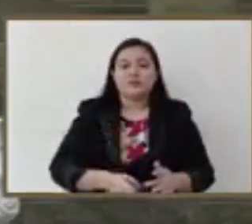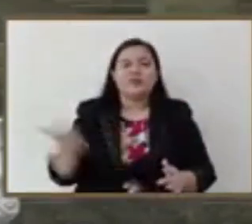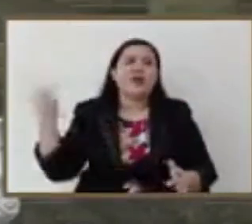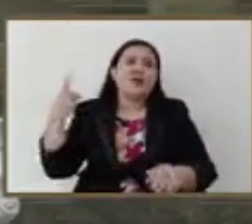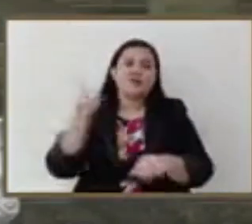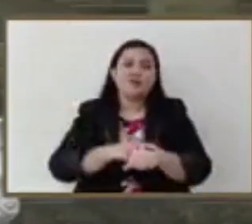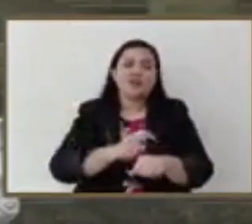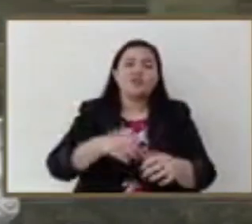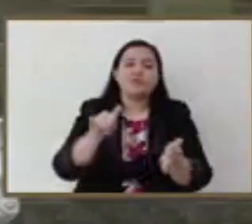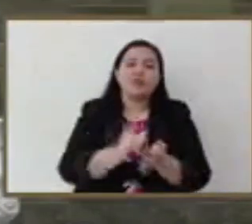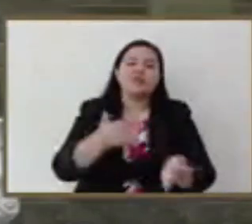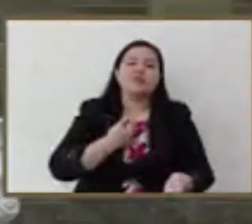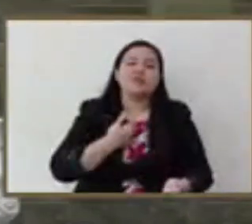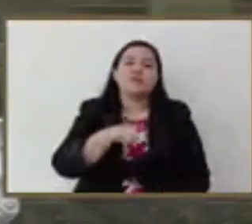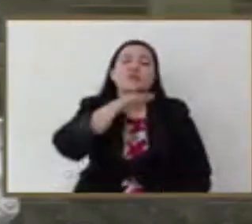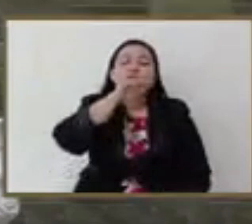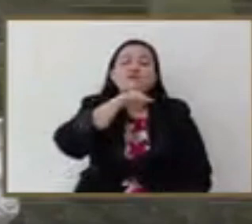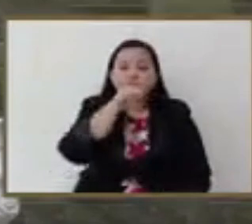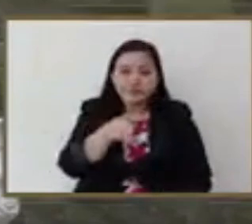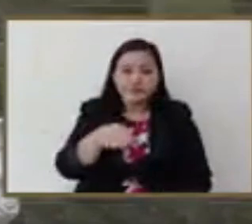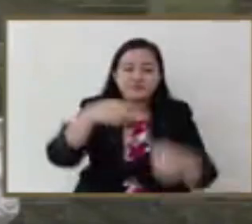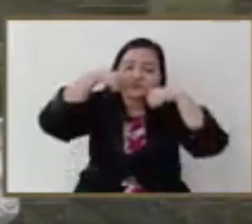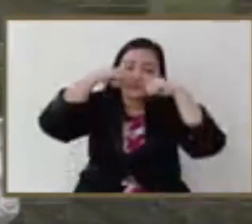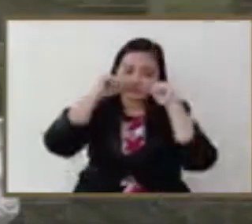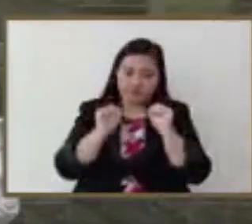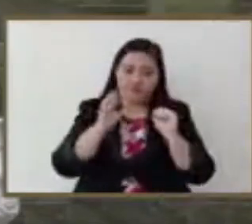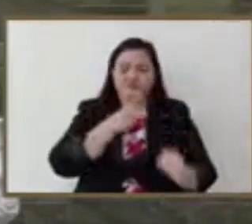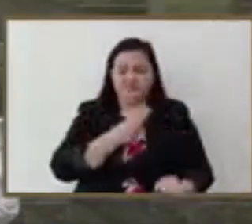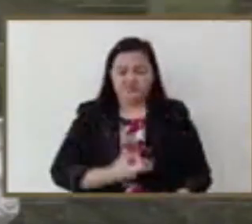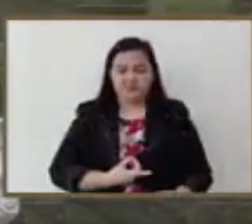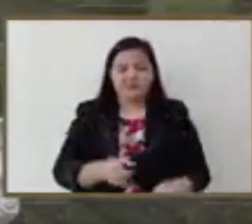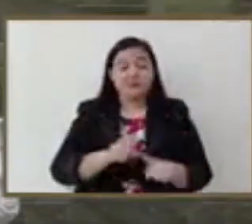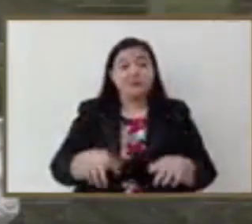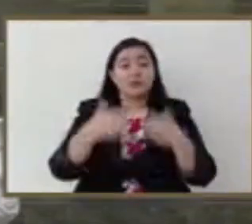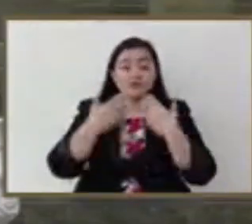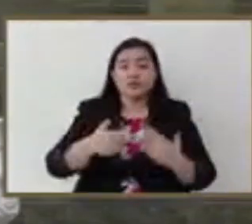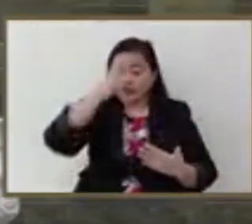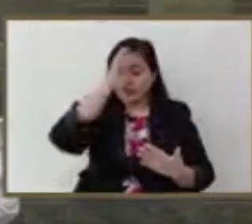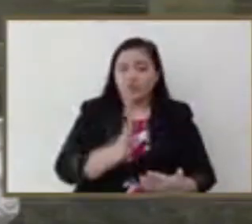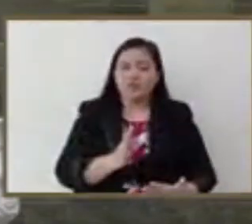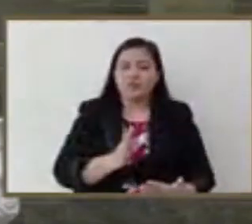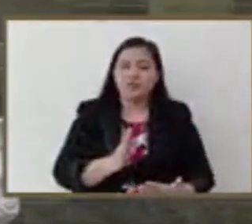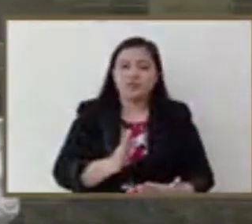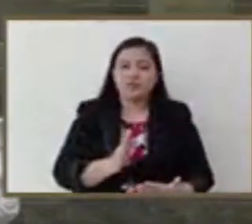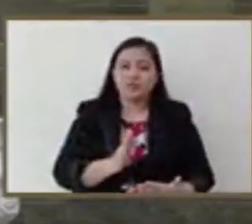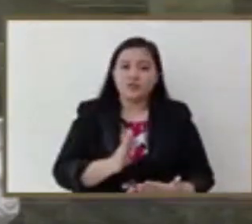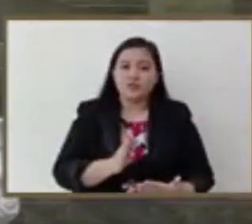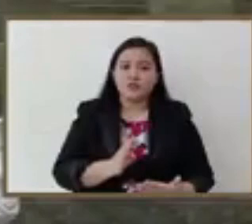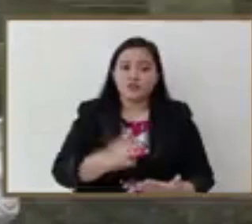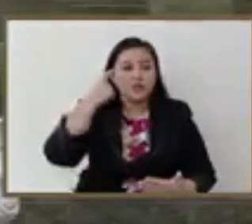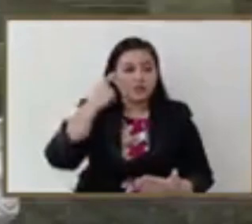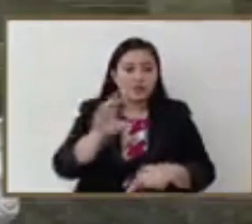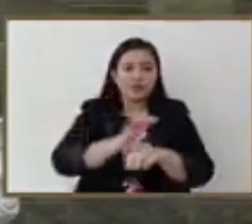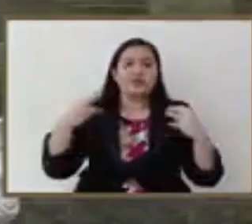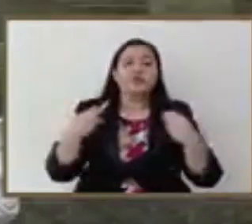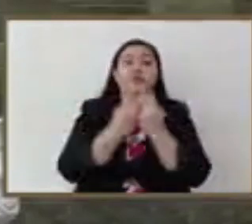na, parang ako'y napapagod na sa paggawa ng tama. Pero salamat kay brother so-and-so, sister so-and-so na nag-encourage